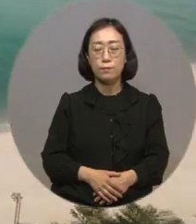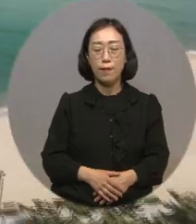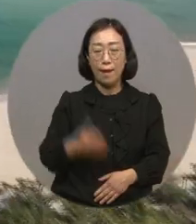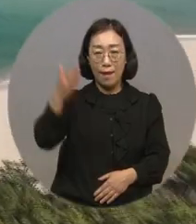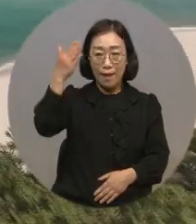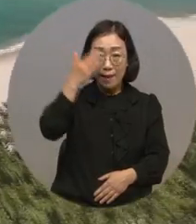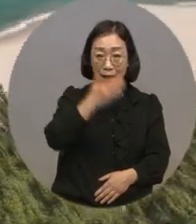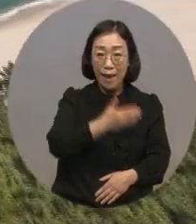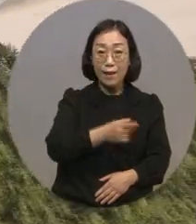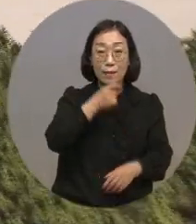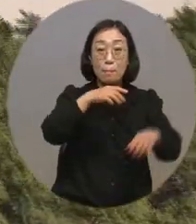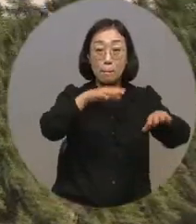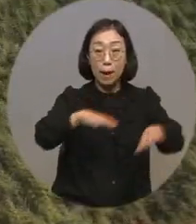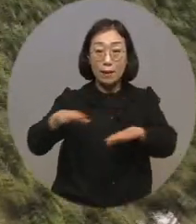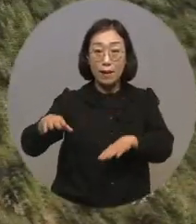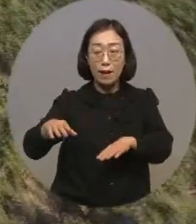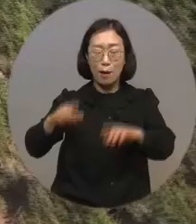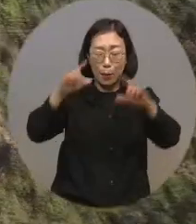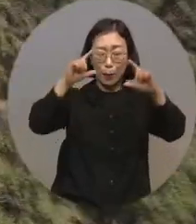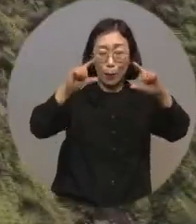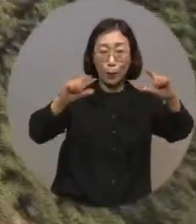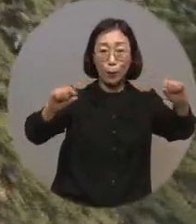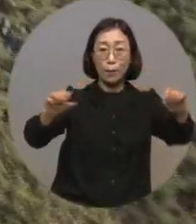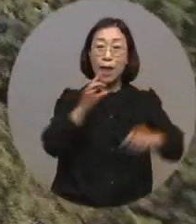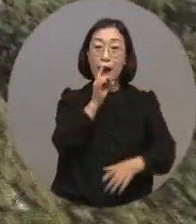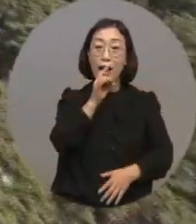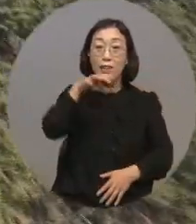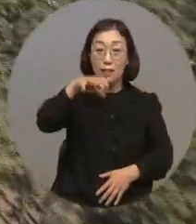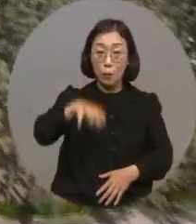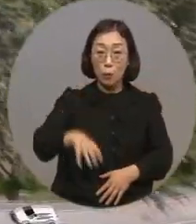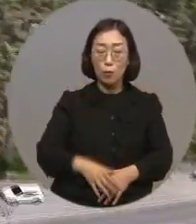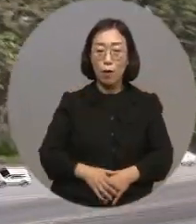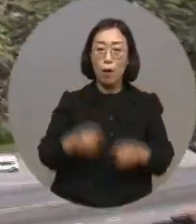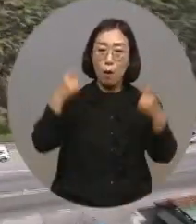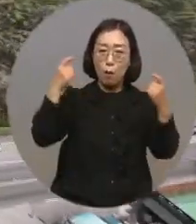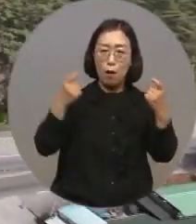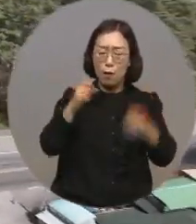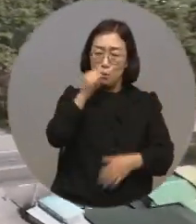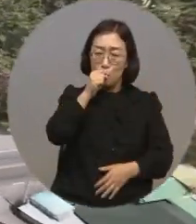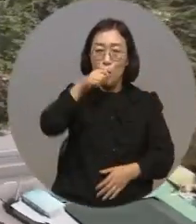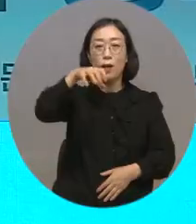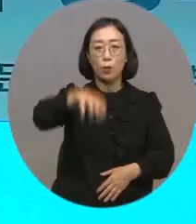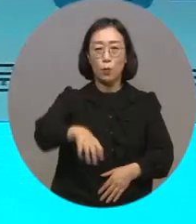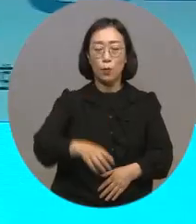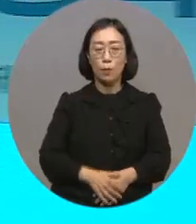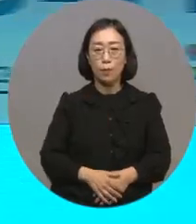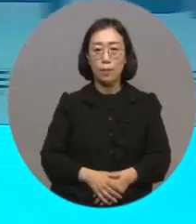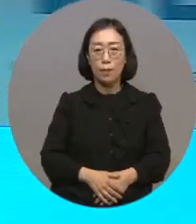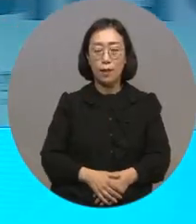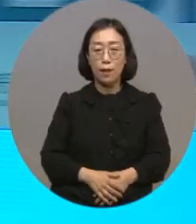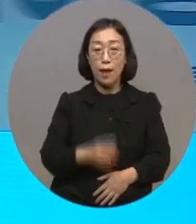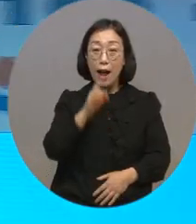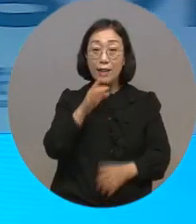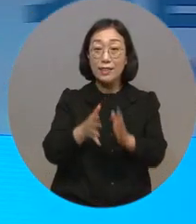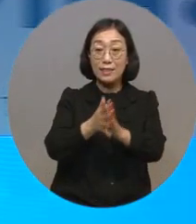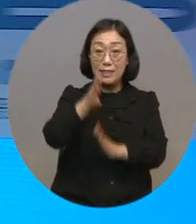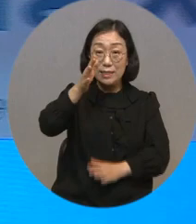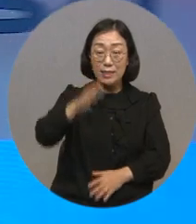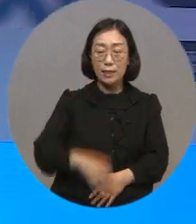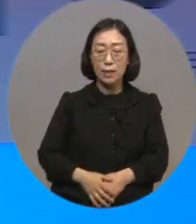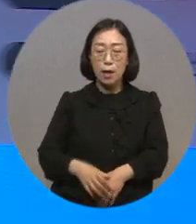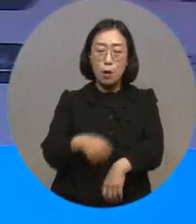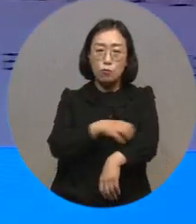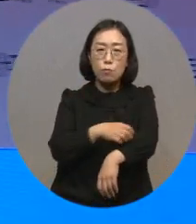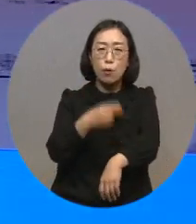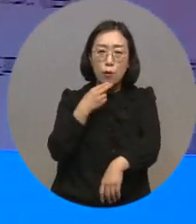맑고 푸른 동해 바다가 펼쳐진 강릉은 국내에서 손꼽히는 관광지입니다. 강릉시는 우리나라 제1호